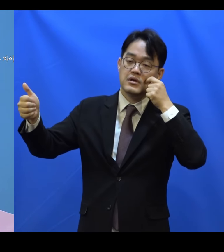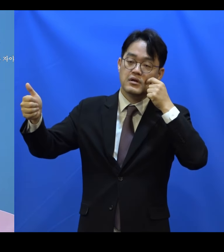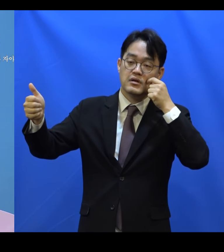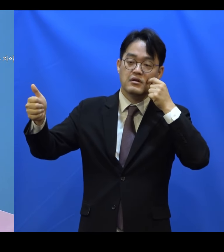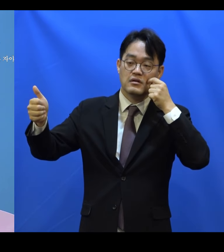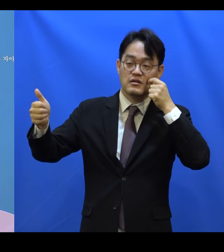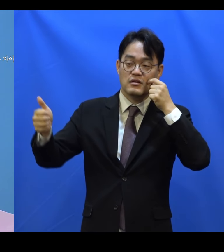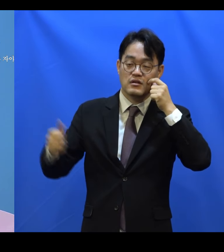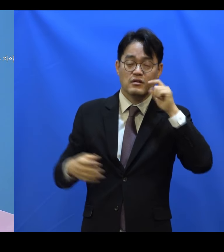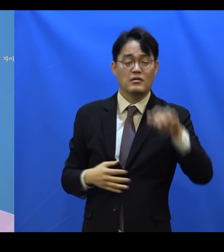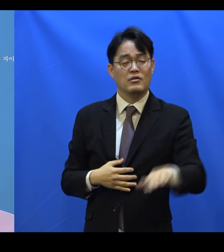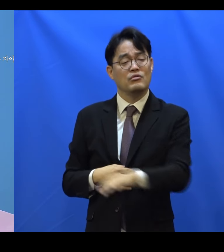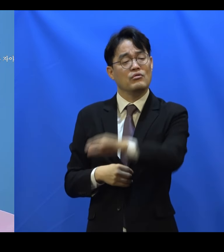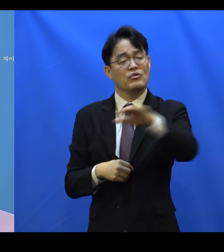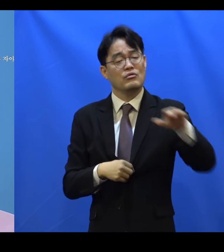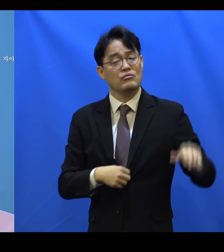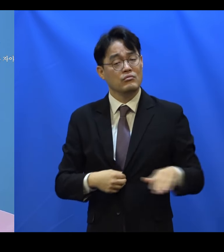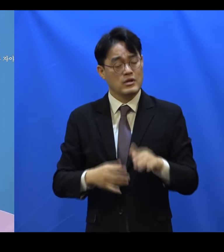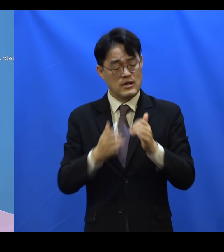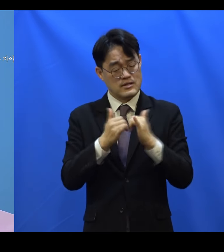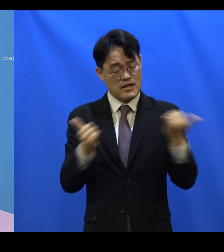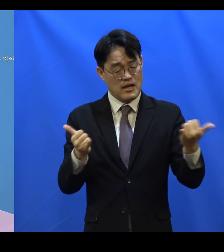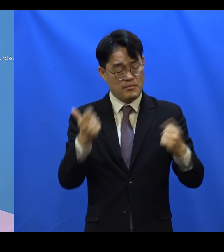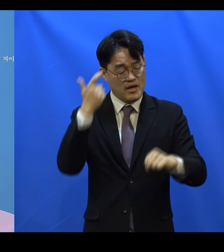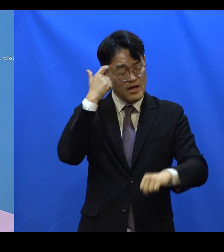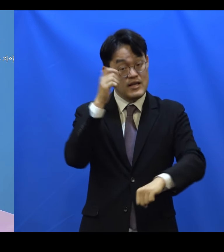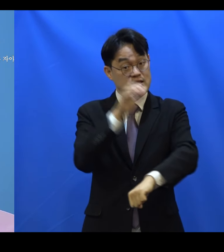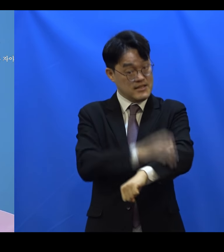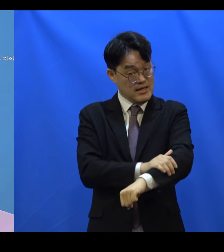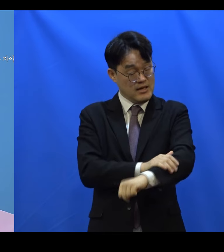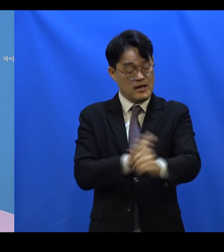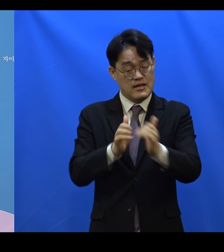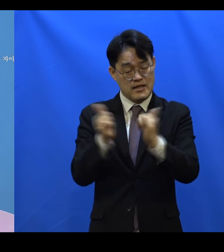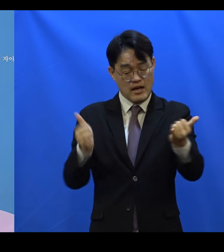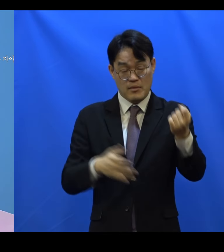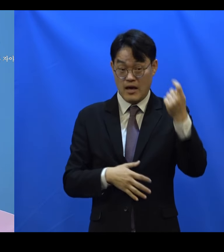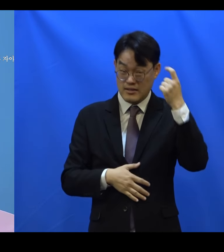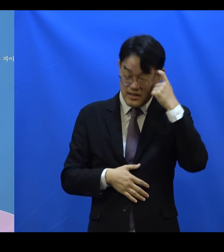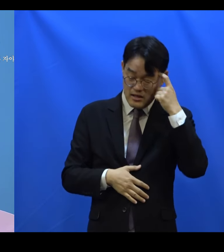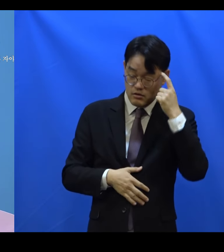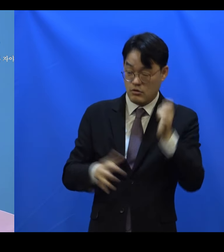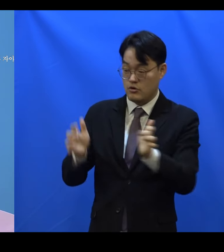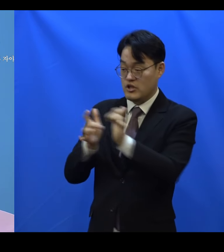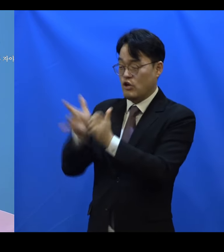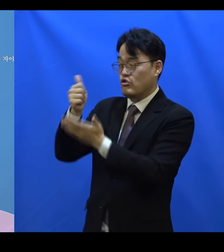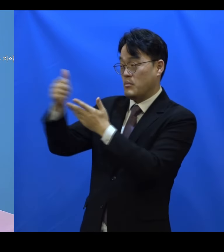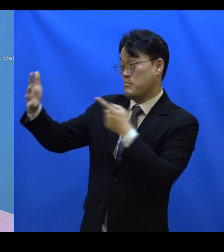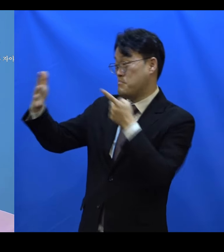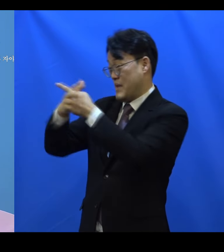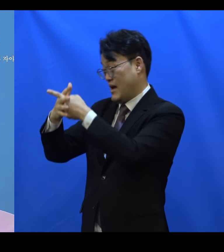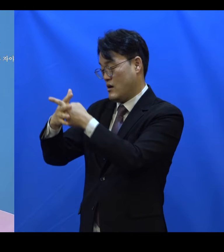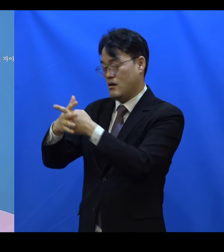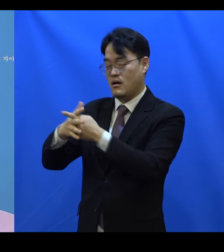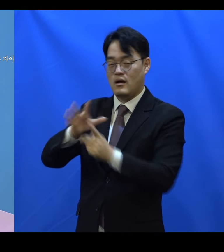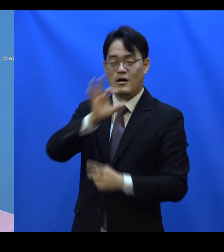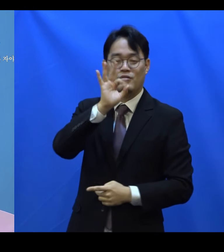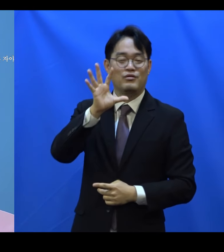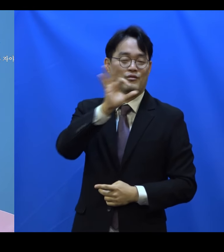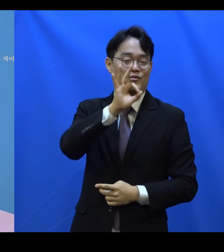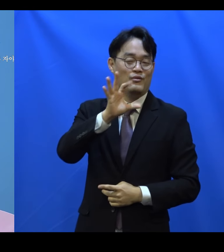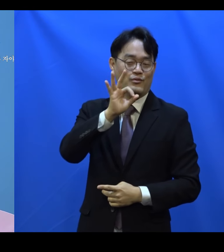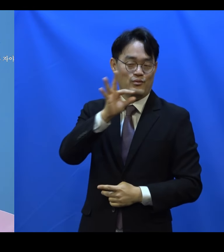그리스도가 누구이신지를 우리가 알고 싶어서 알 수 있는 게 아니에요. 그리스도가 당신 자신을 우리에게 드러내시는 만큼만 우리가 알 수